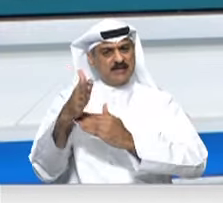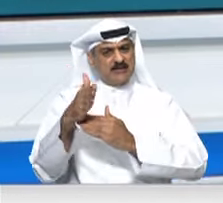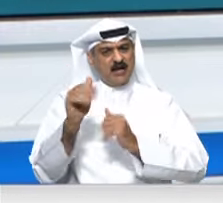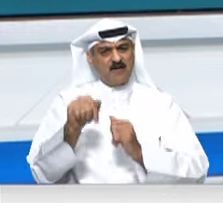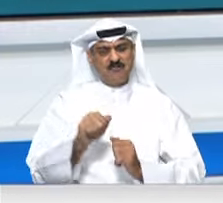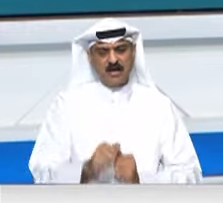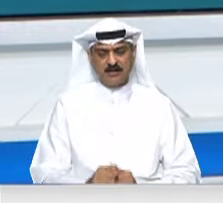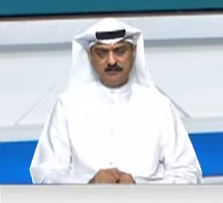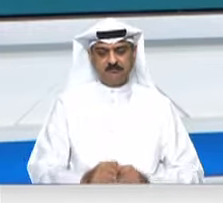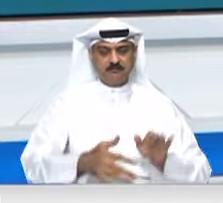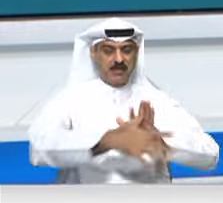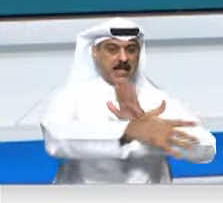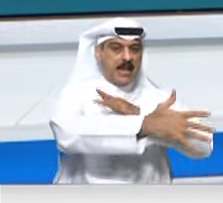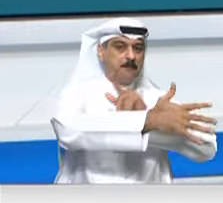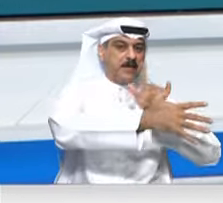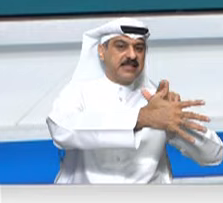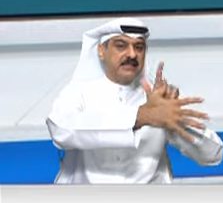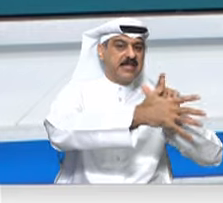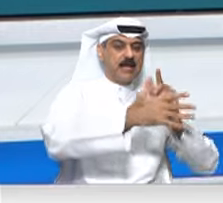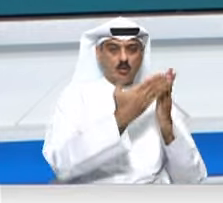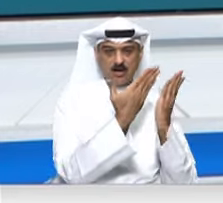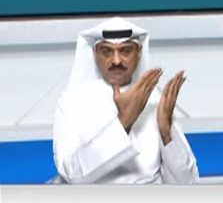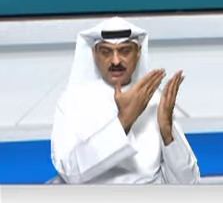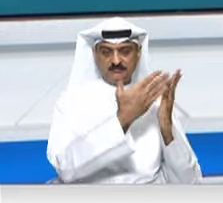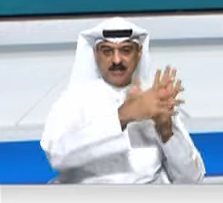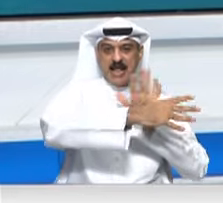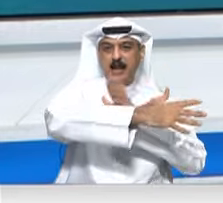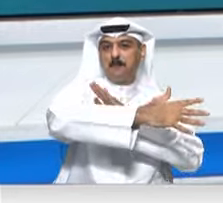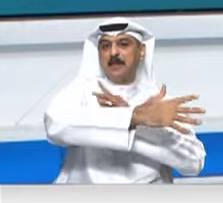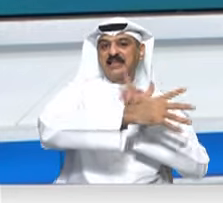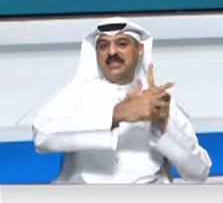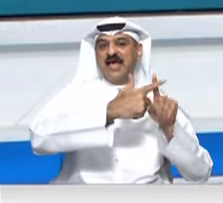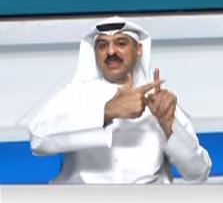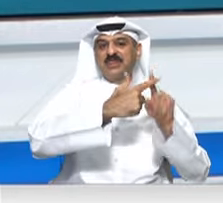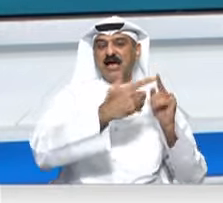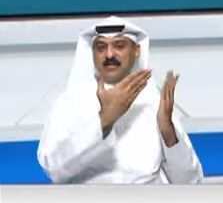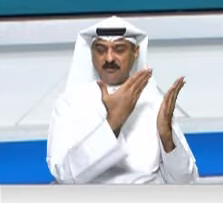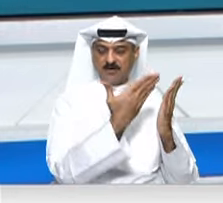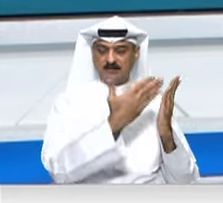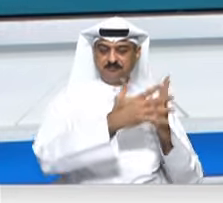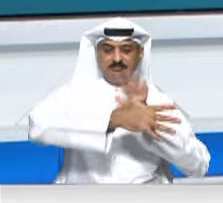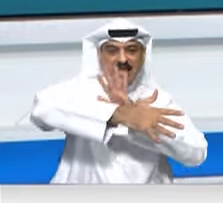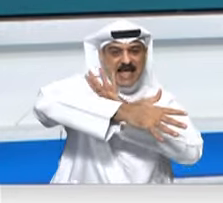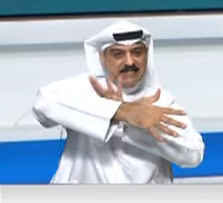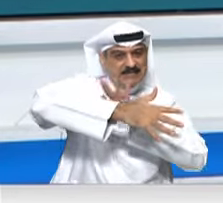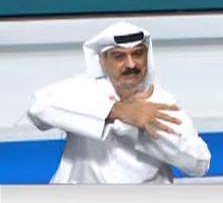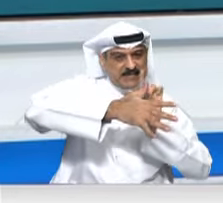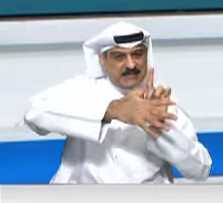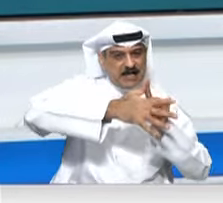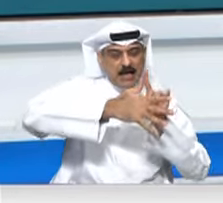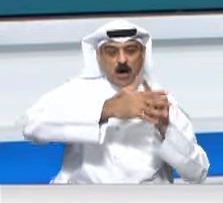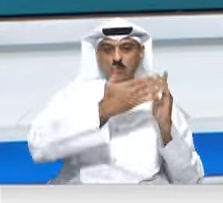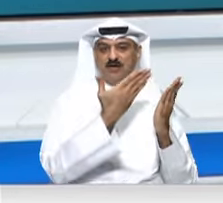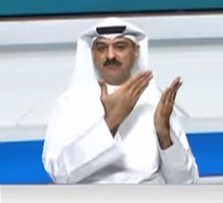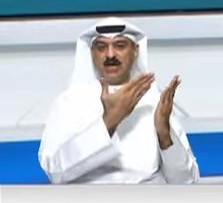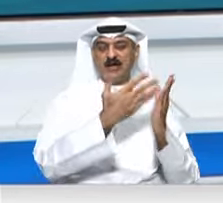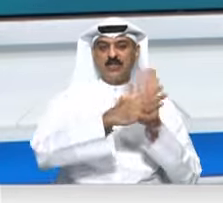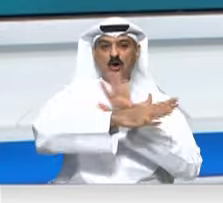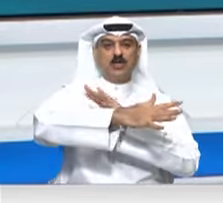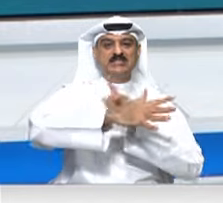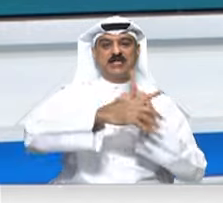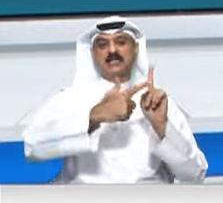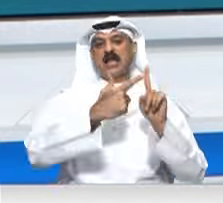الفساد المد الاول باذن الله الساعه 7 و9 دقائق صباحا والمد الثاني الساعه 8 و10 دقائق مساء والجزر الاول الساعه حده من بعد منتصف